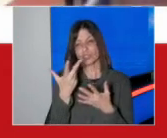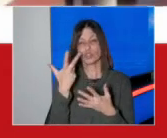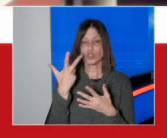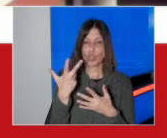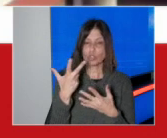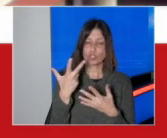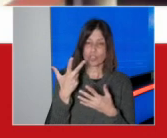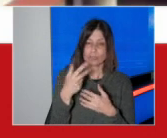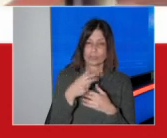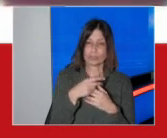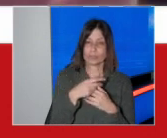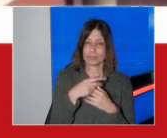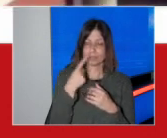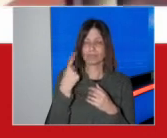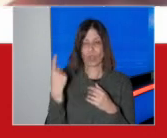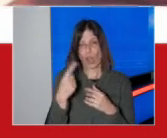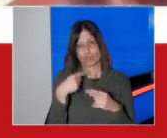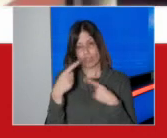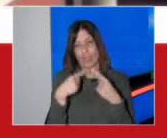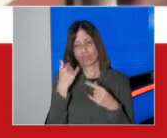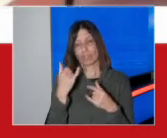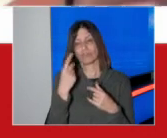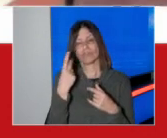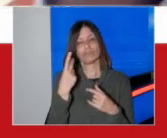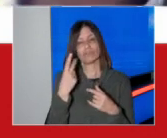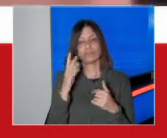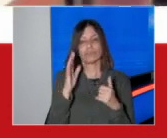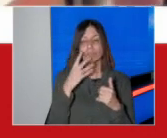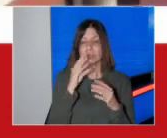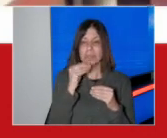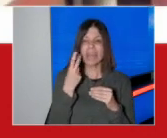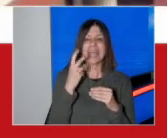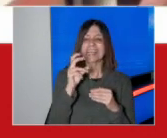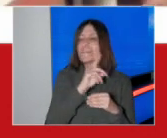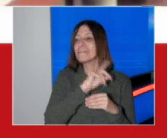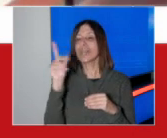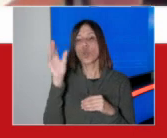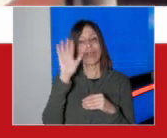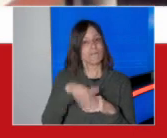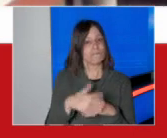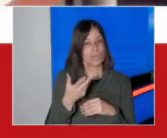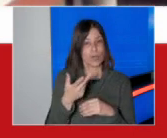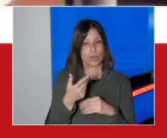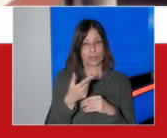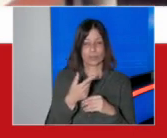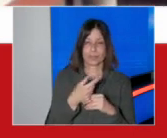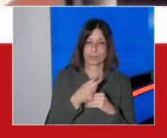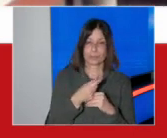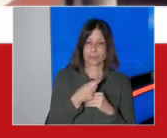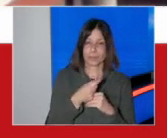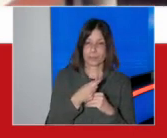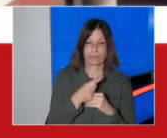3, אם לא, אני מדבר פר שנה, עד עכשיו שנתיים זה 6 מיליון, הערכות מדברות על 20 מיליון אפילו, כמו באקונומיסט וכן